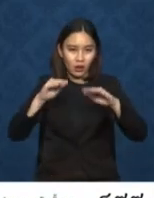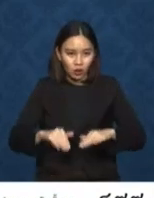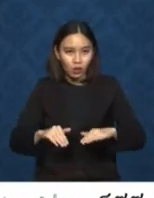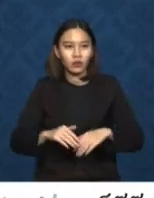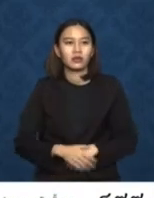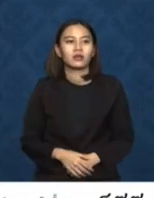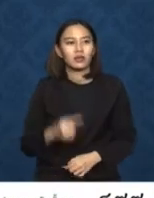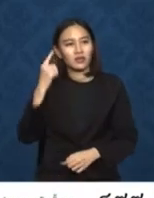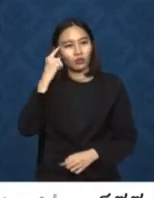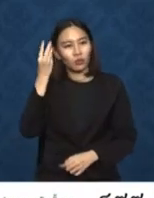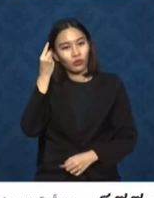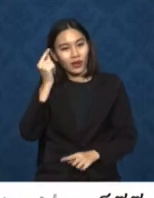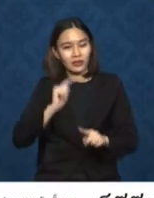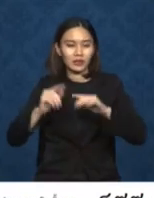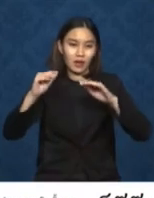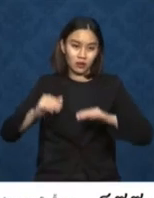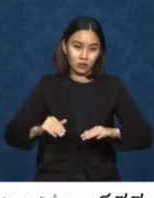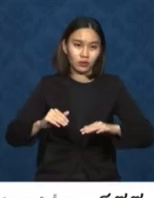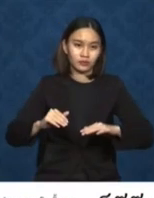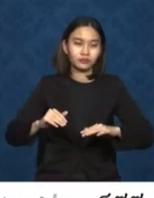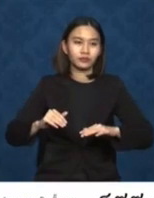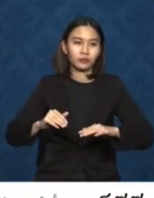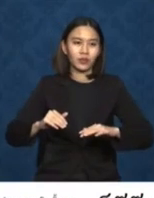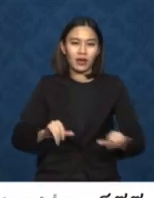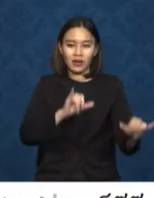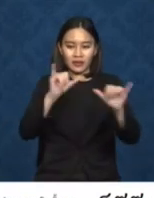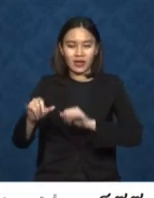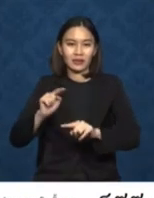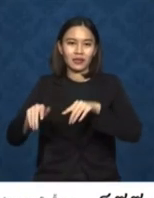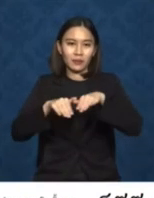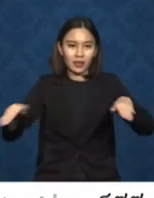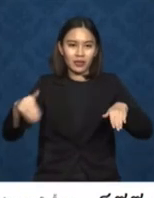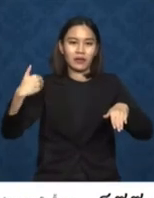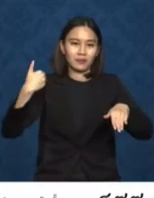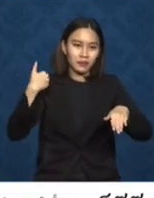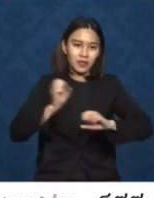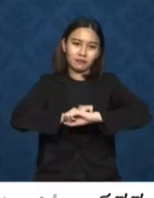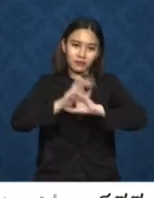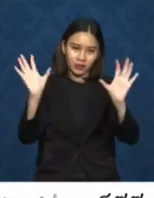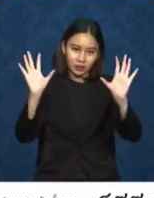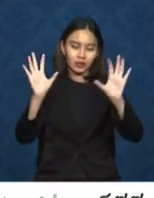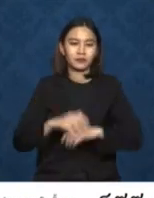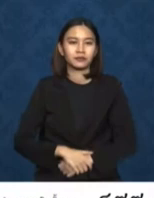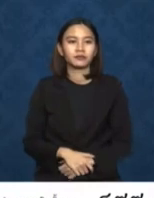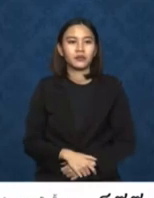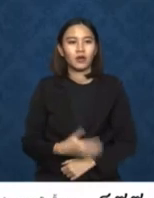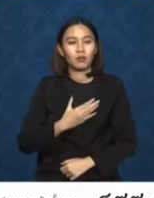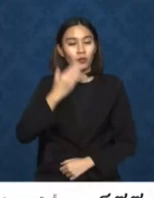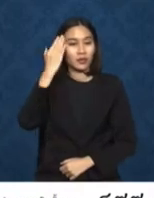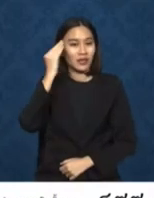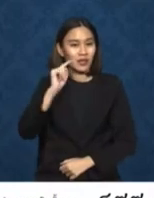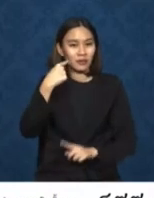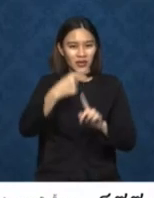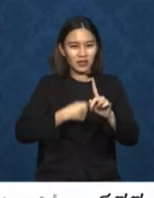รถการใช้ดนรยภินิตรและการให้ยายอย่มประสิทธภาพและกเกดความป่งใสและผมไดทระว